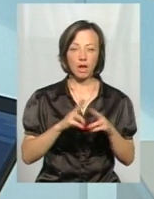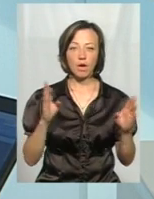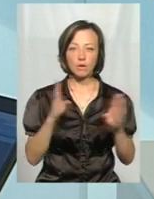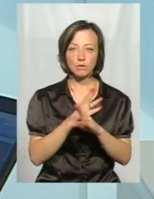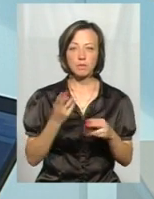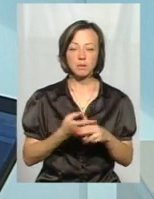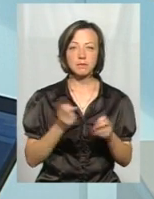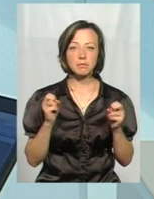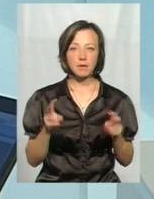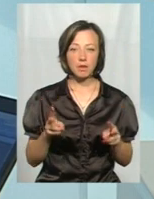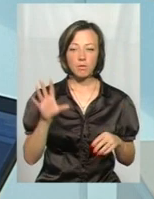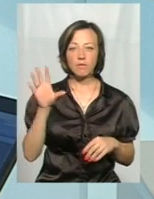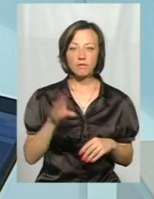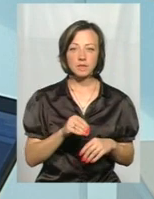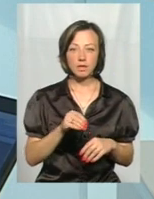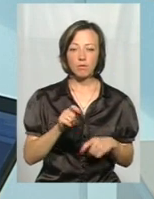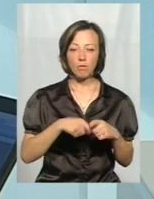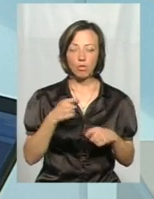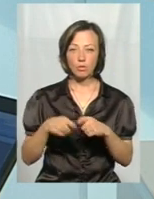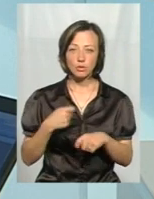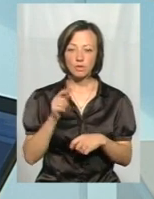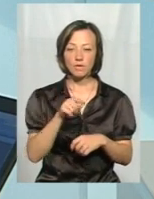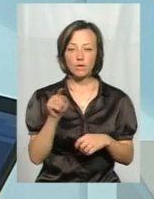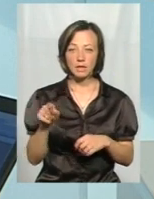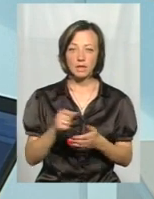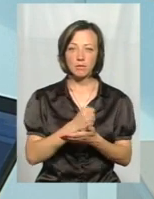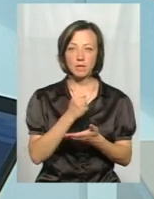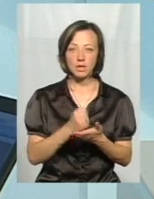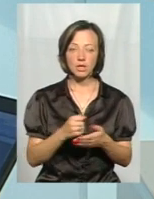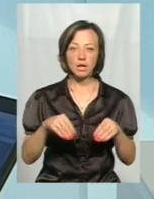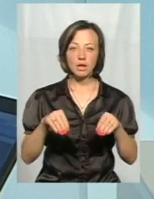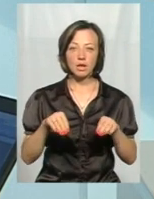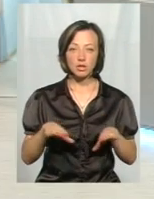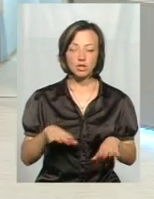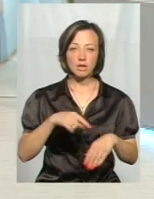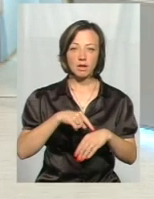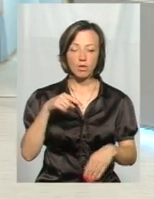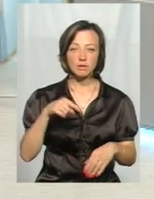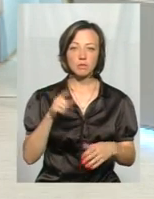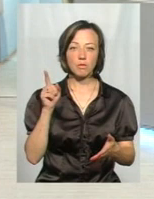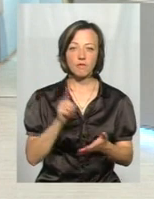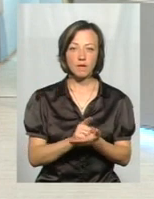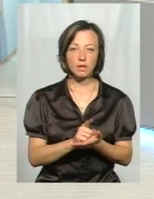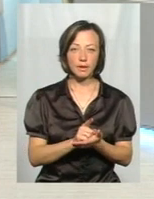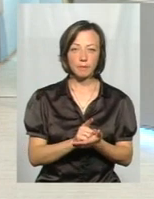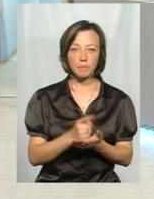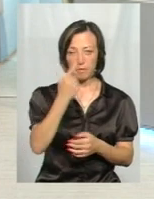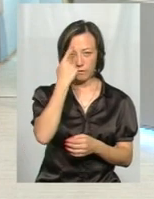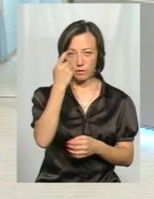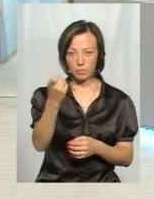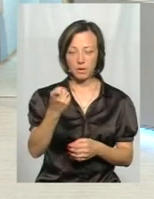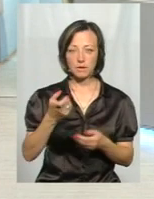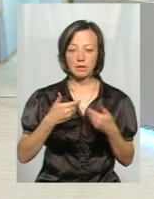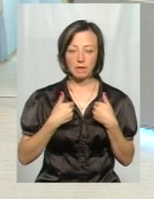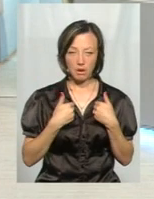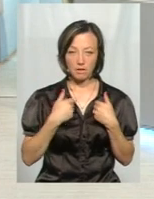техніко-екологічної безпеки, по всіх відхиленнях вони для прийняття відповідного реагування і рішень, вони повинні повідомляти нас